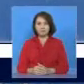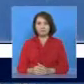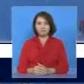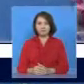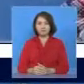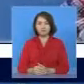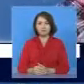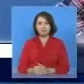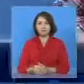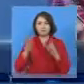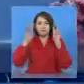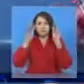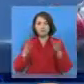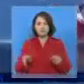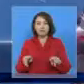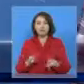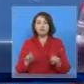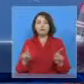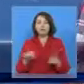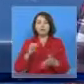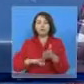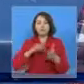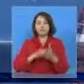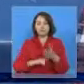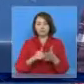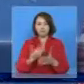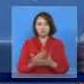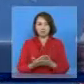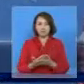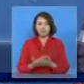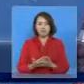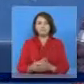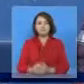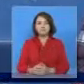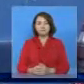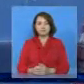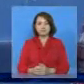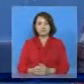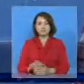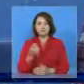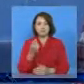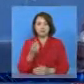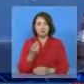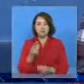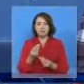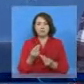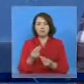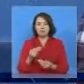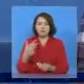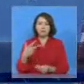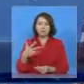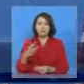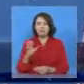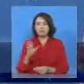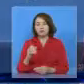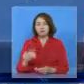жатыр? Білмеймін ол жан, не себептен. Бірақ жаңағы неткенде құттай сөндіріп, ақша осыны 500-ден неден жинап